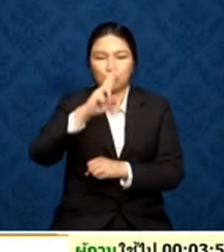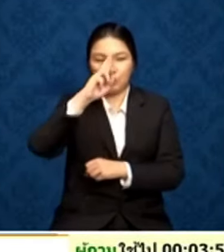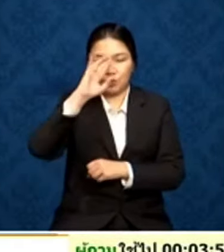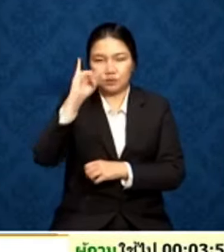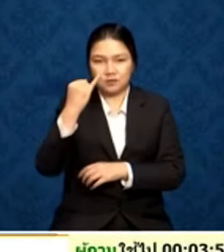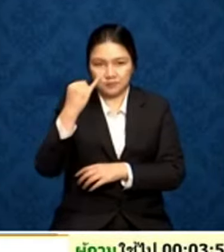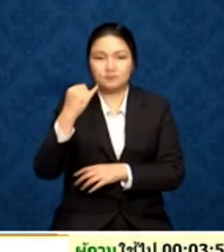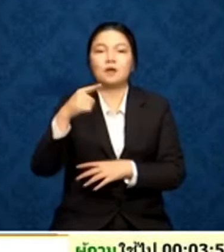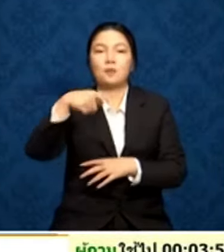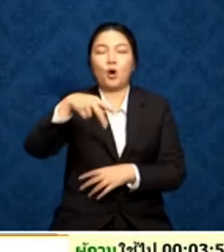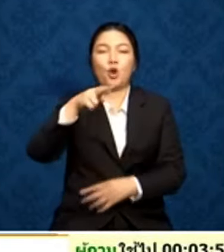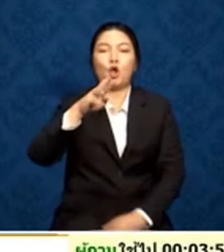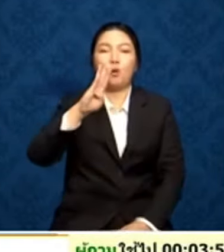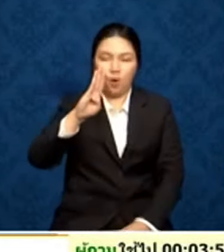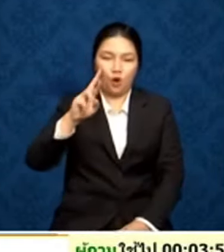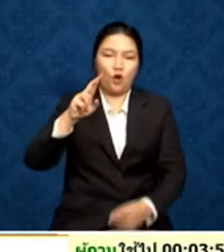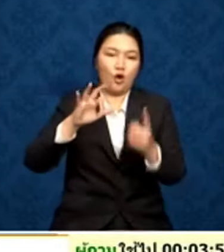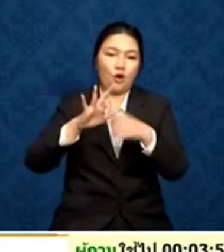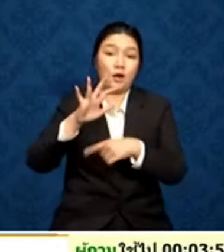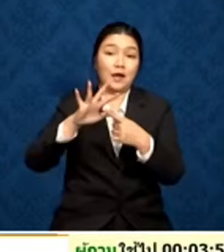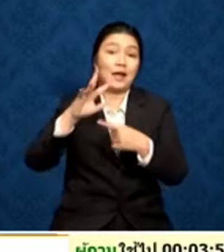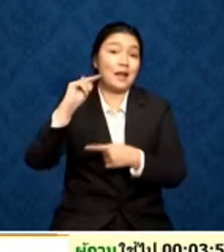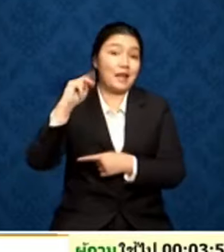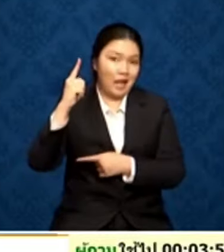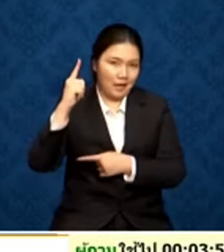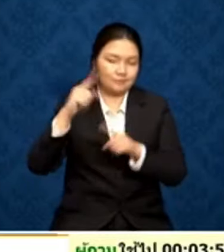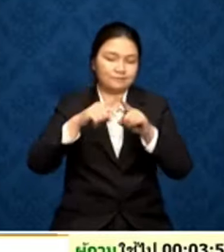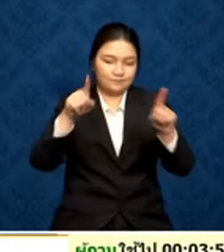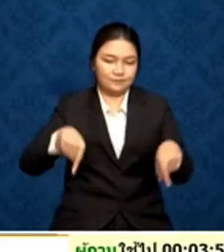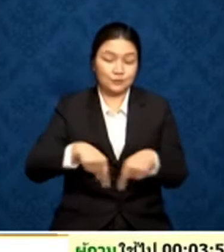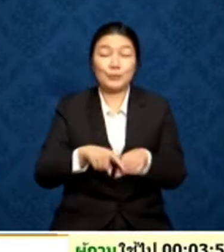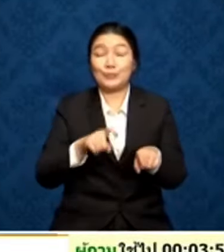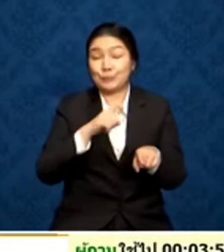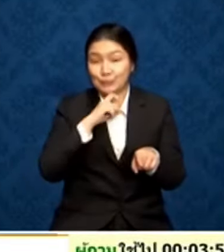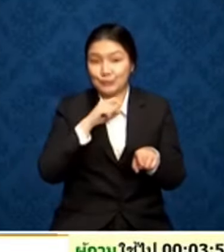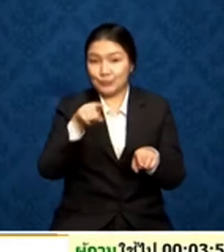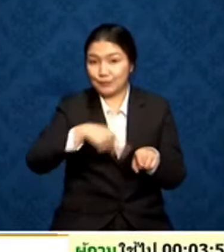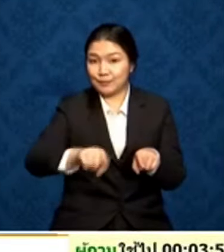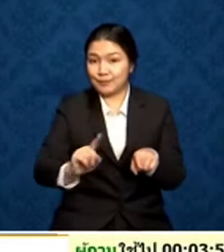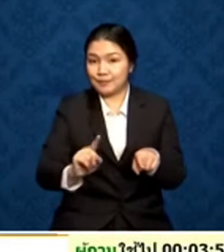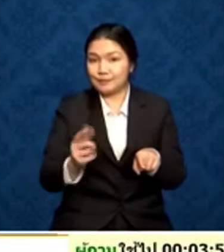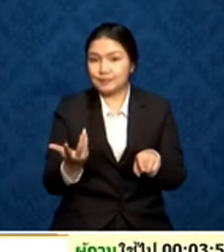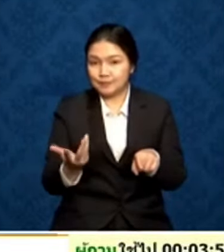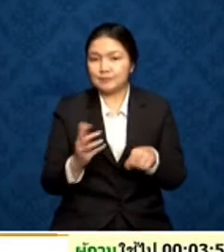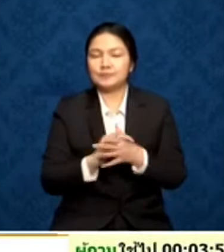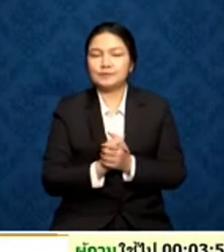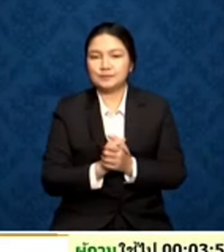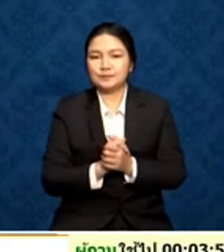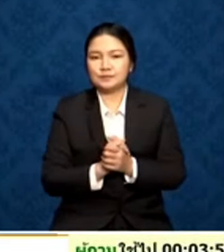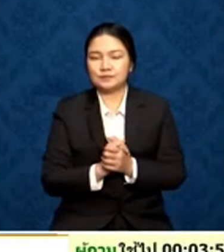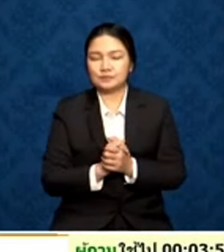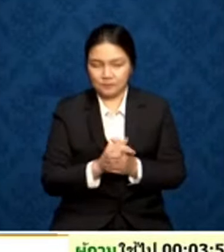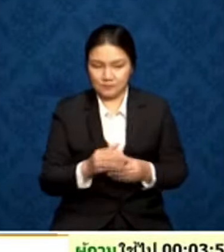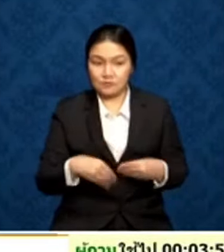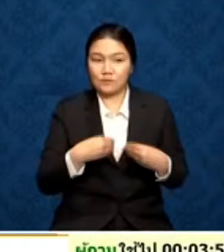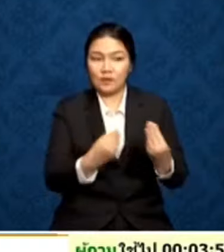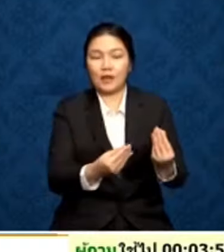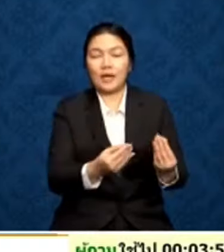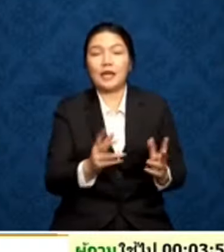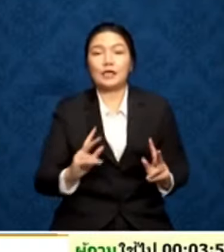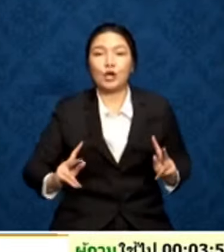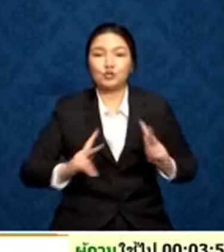รบ.ปลดล็อกให้กระทรวงสาธารณสุขสามารถผลิตบุ